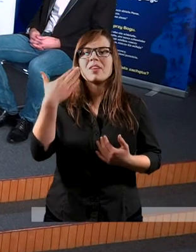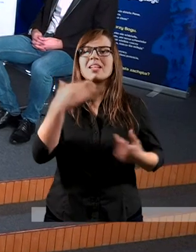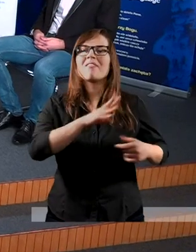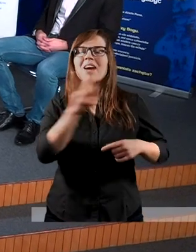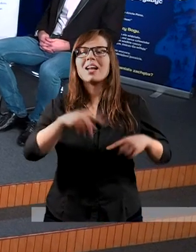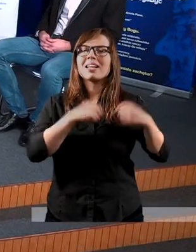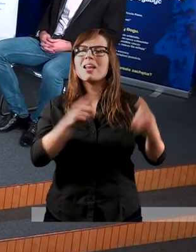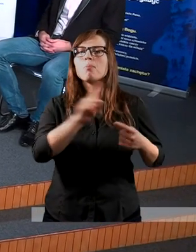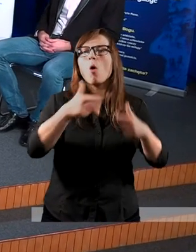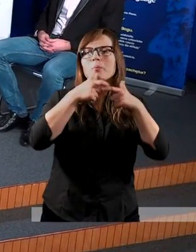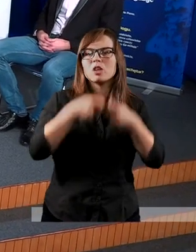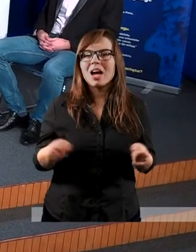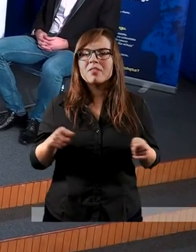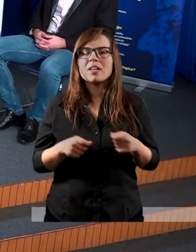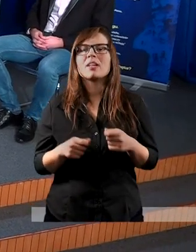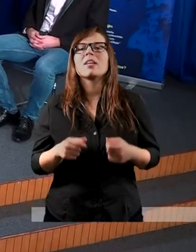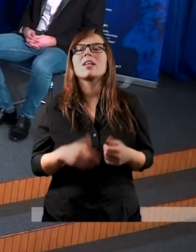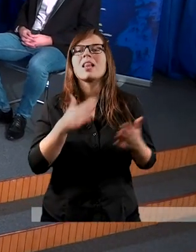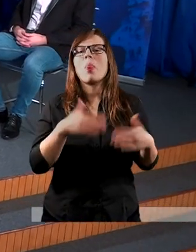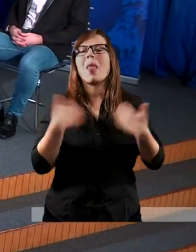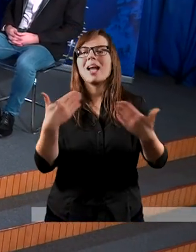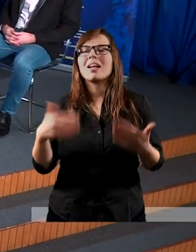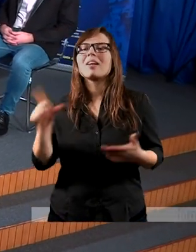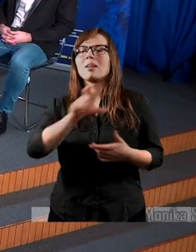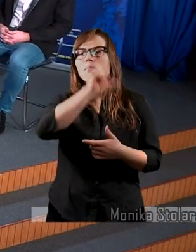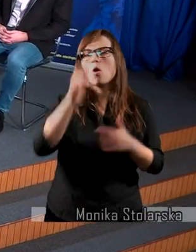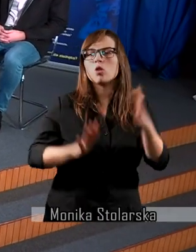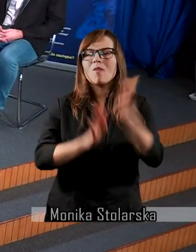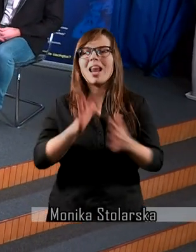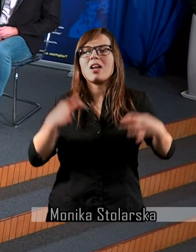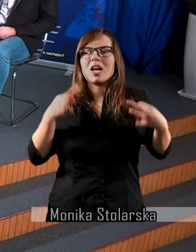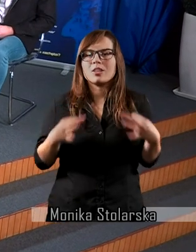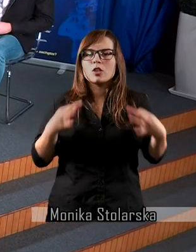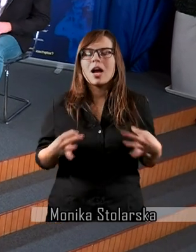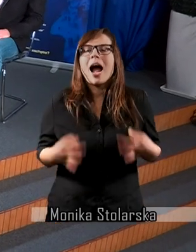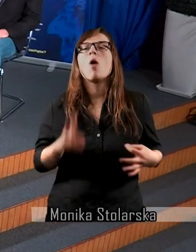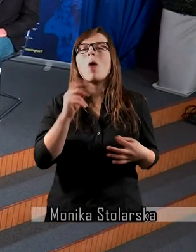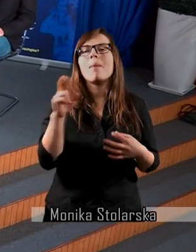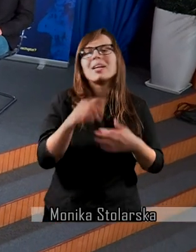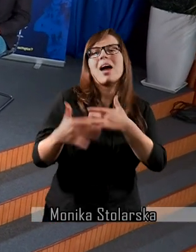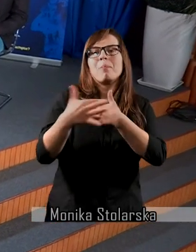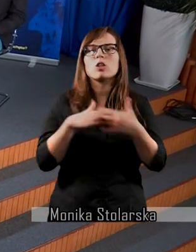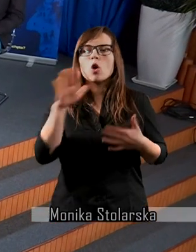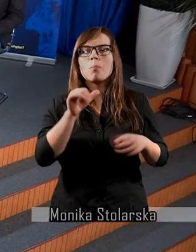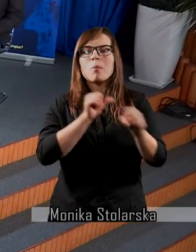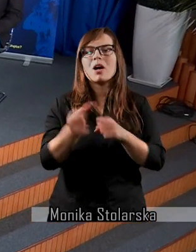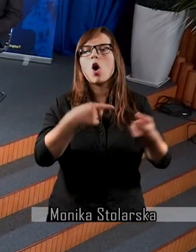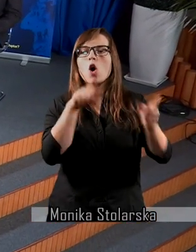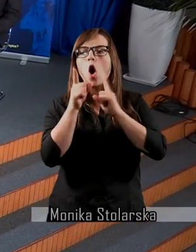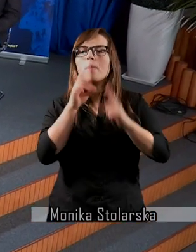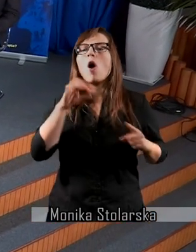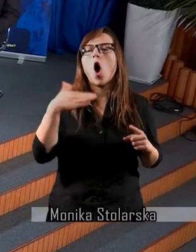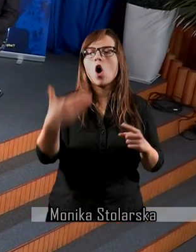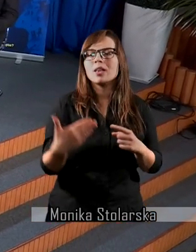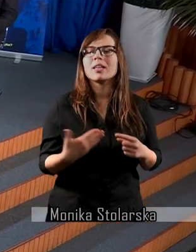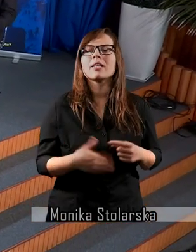Witamy was serdecznie po przerwie. Nadajemy z Podkowy Leśnej dzisiaj webinar Bliżej Boga Być. Rozmawiamy o